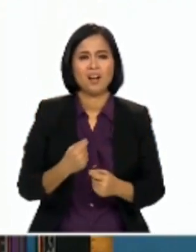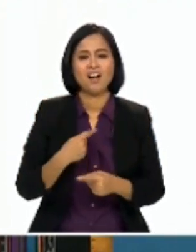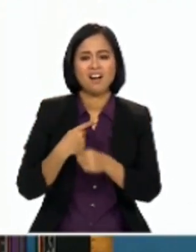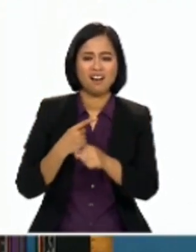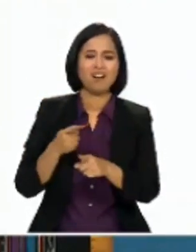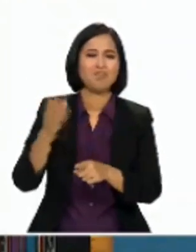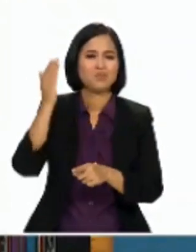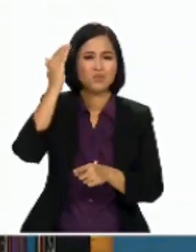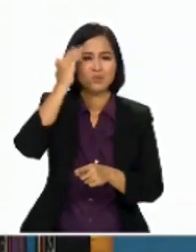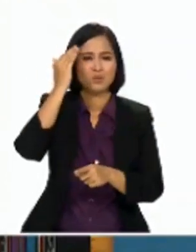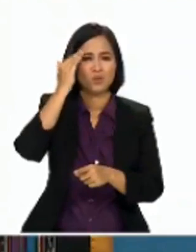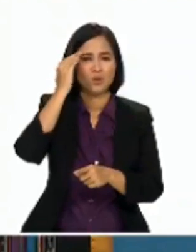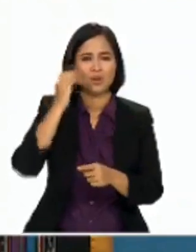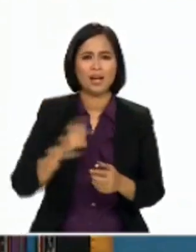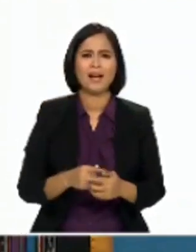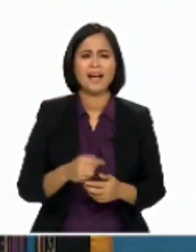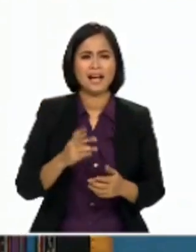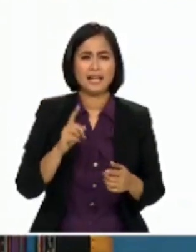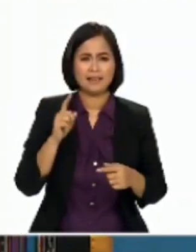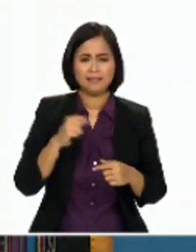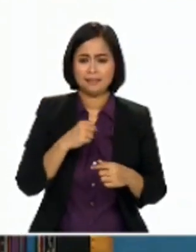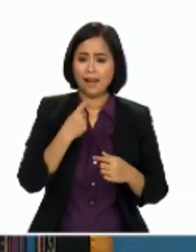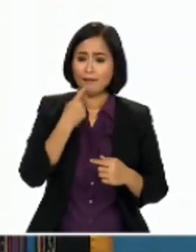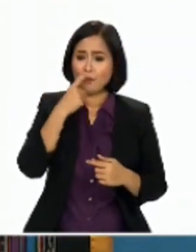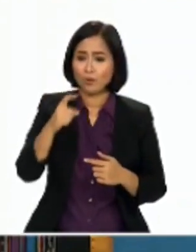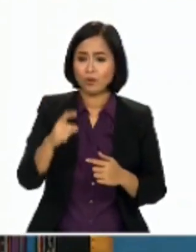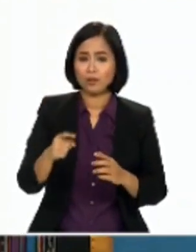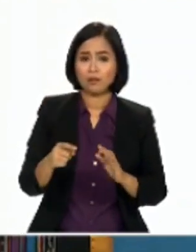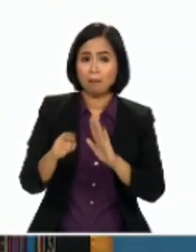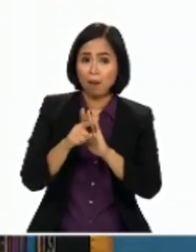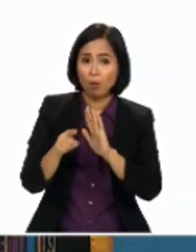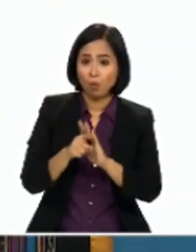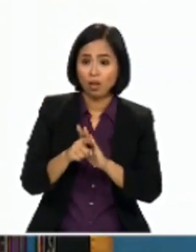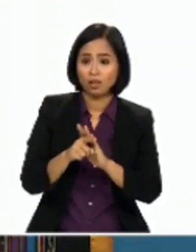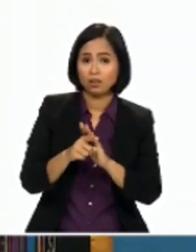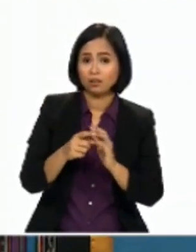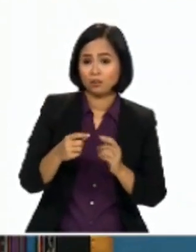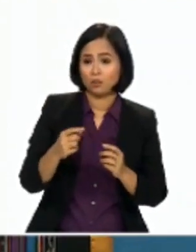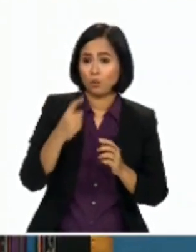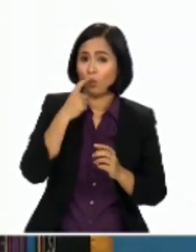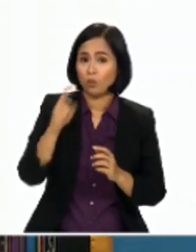that I will not give illegal orders for them to implement.